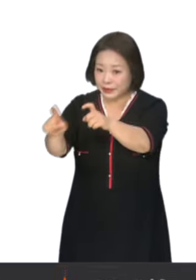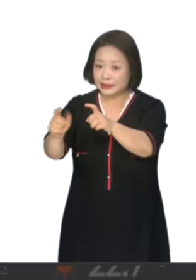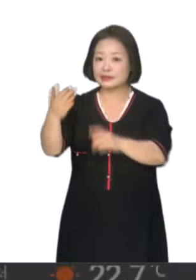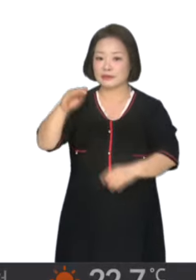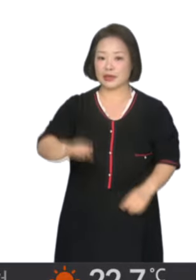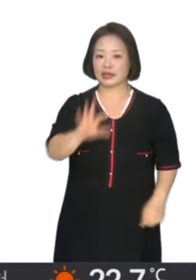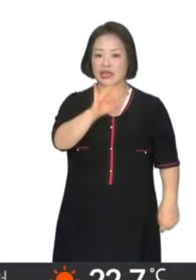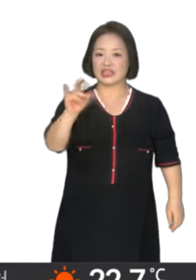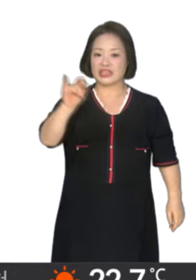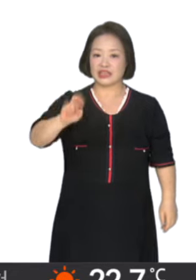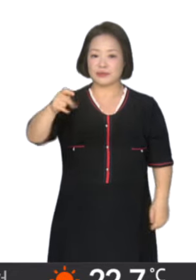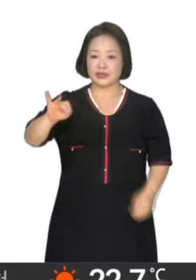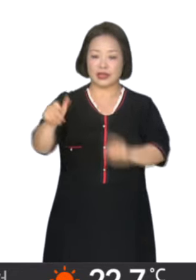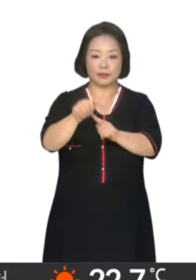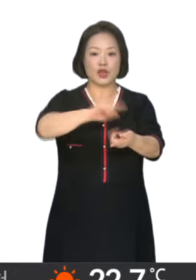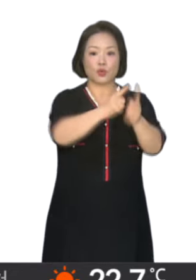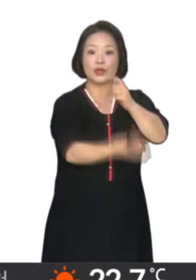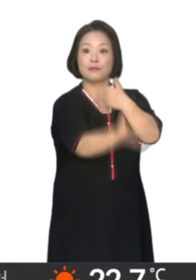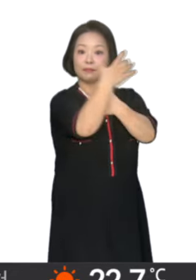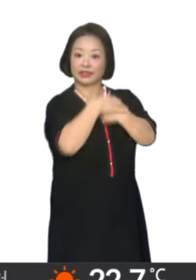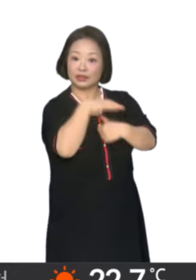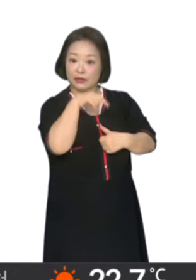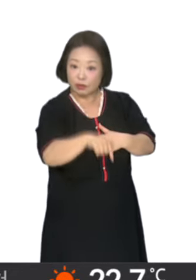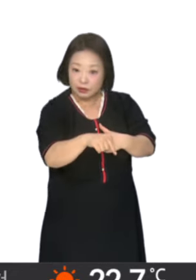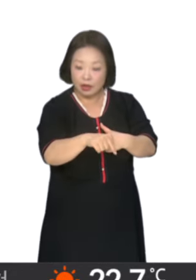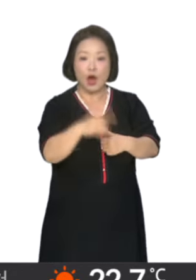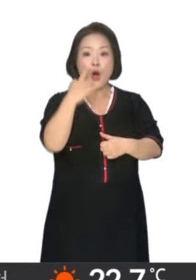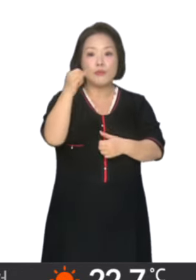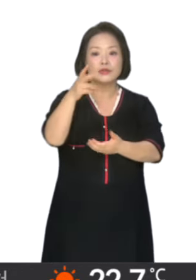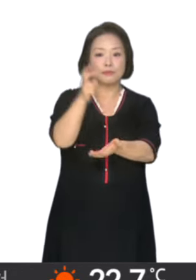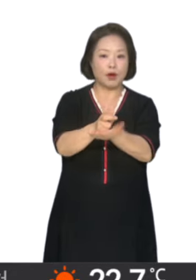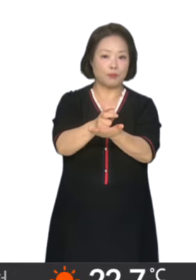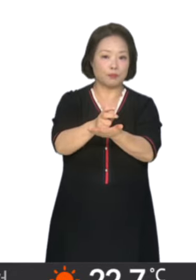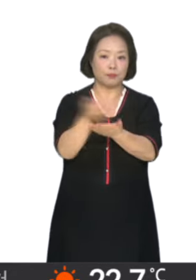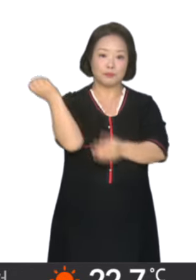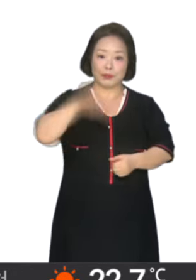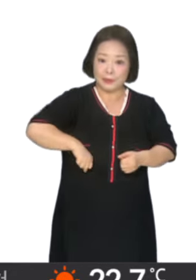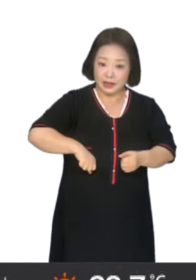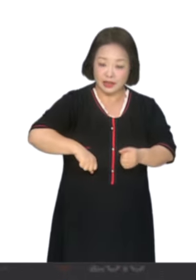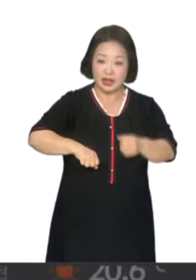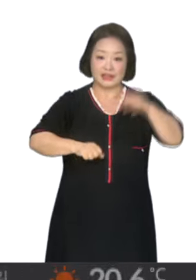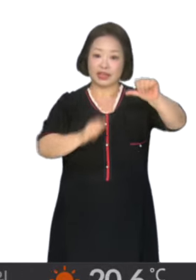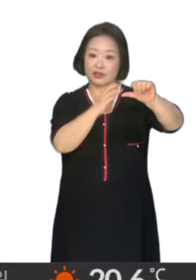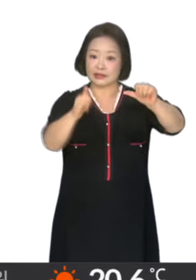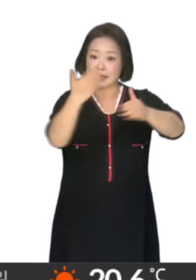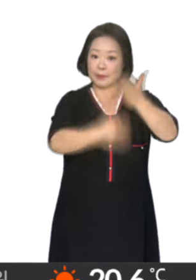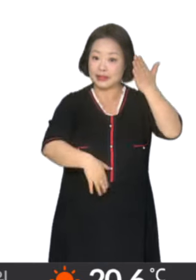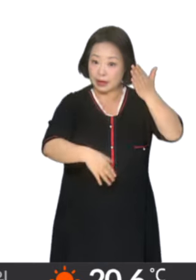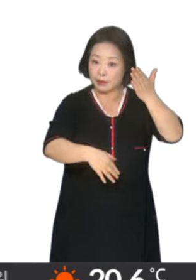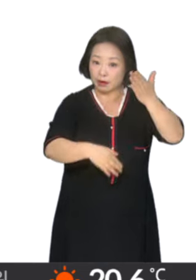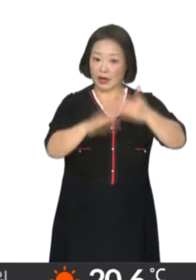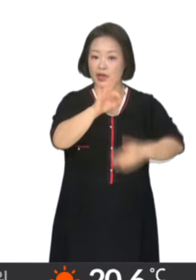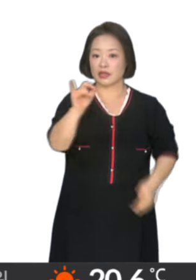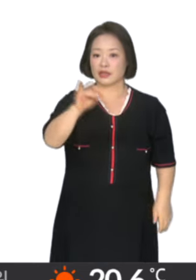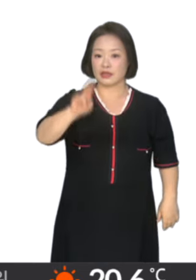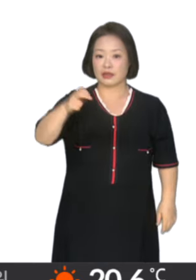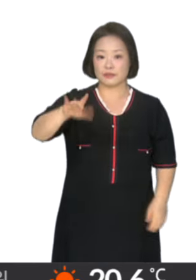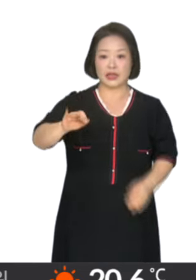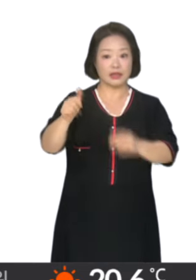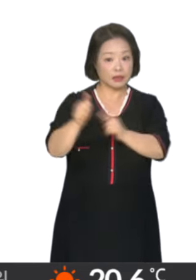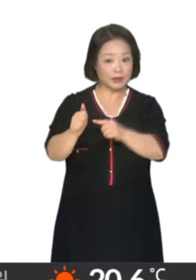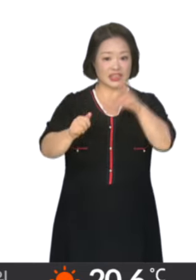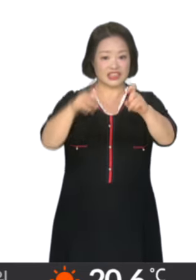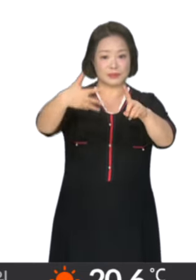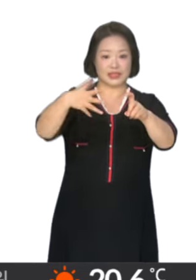이임생 기술이사가 역할을 위임받은 건 정관 위반이며 전강위원 5명만 남아 이임생 이사가 후속 절차를 이어가기로 한